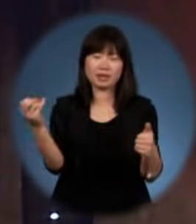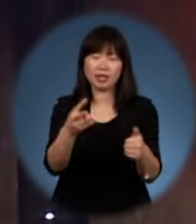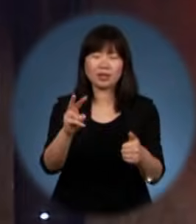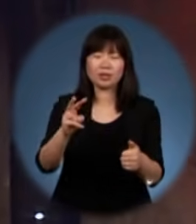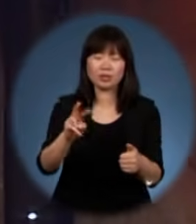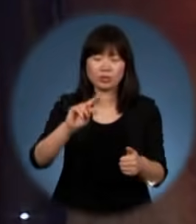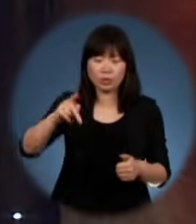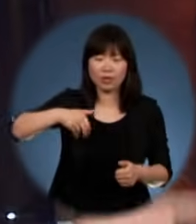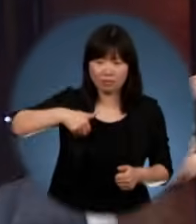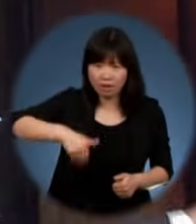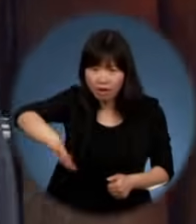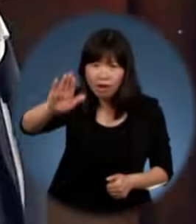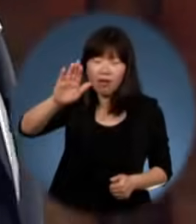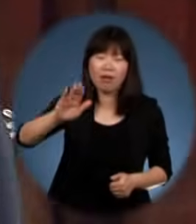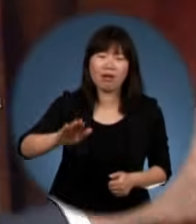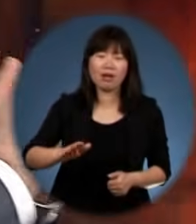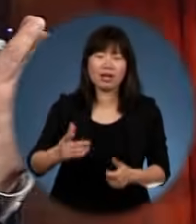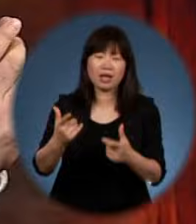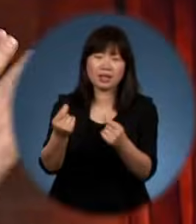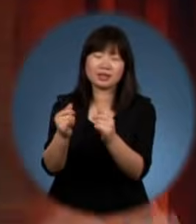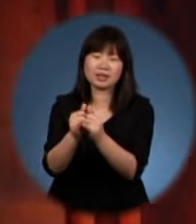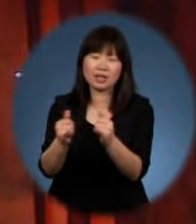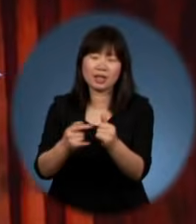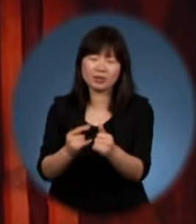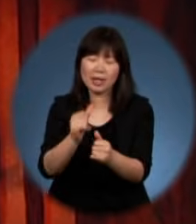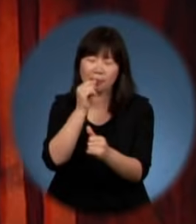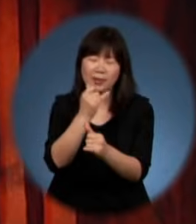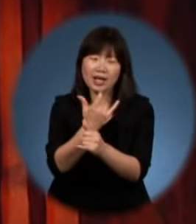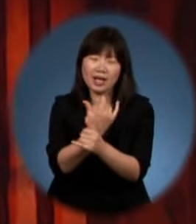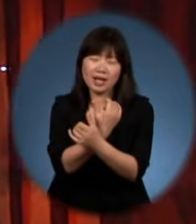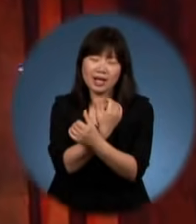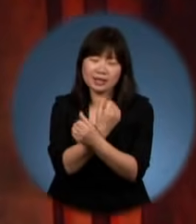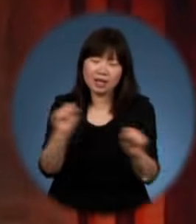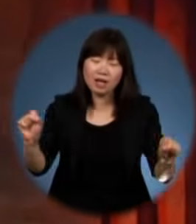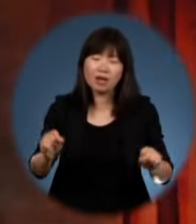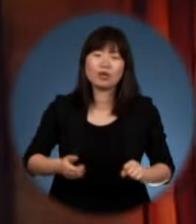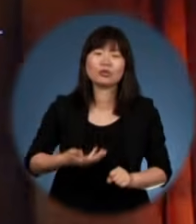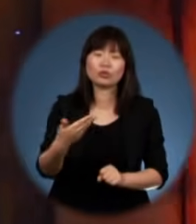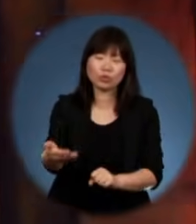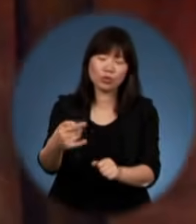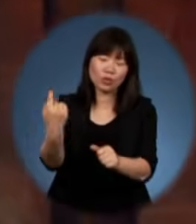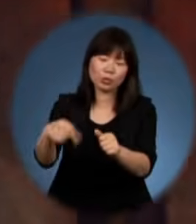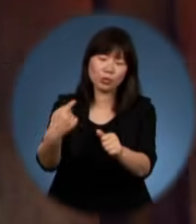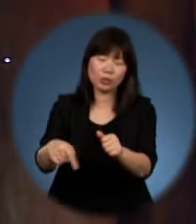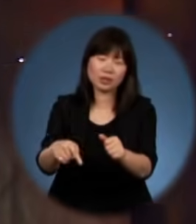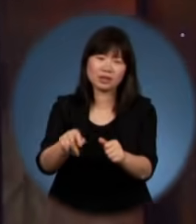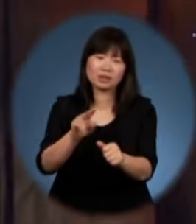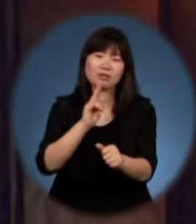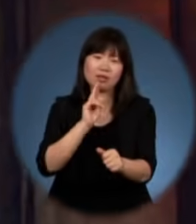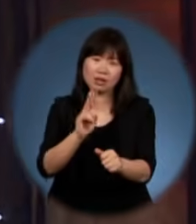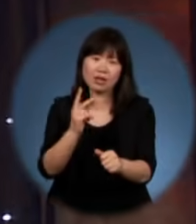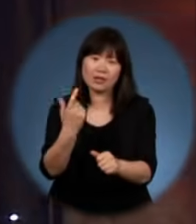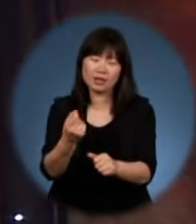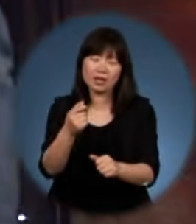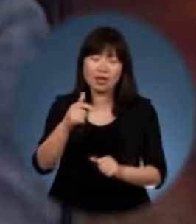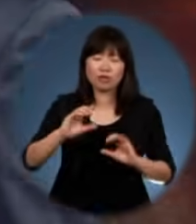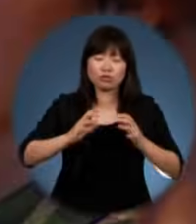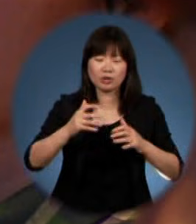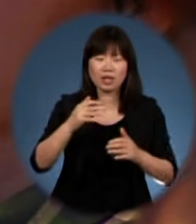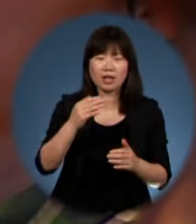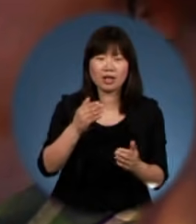토로가 써 동료들의 셋을 포르 스스로 교육시켜야 한다 라 하고 국가론 해서